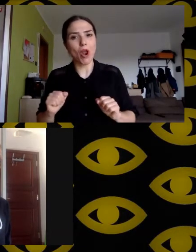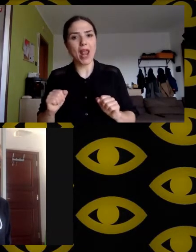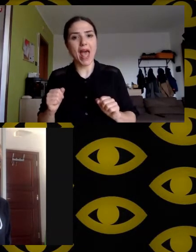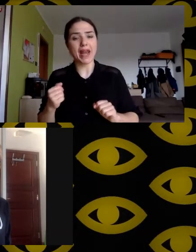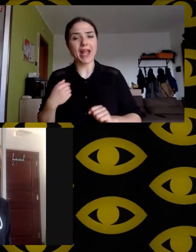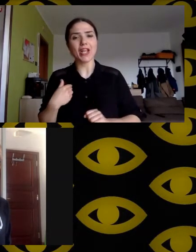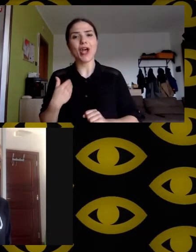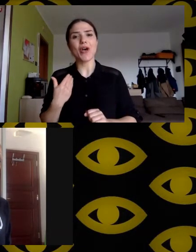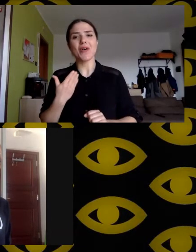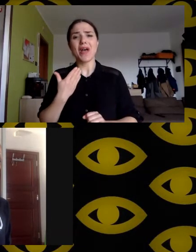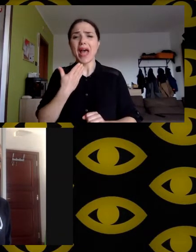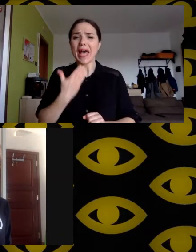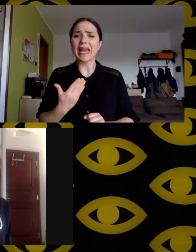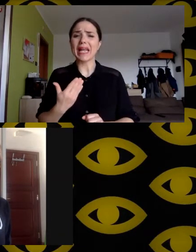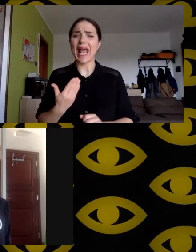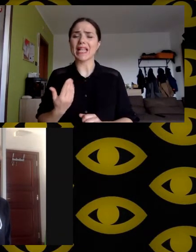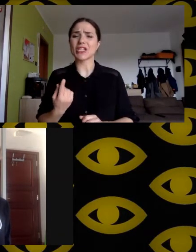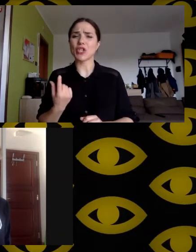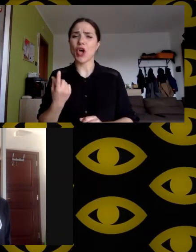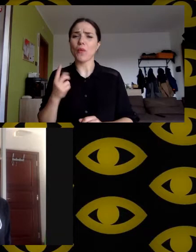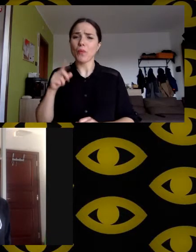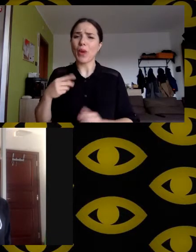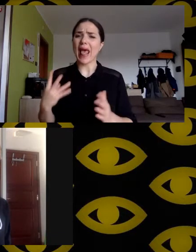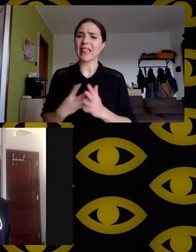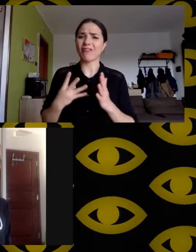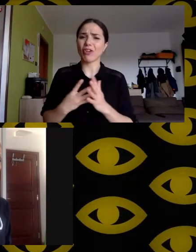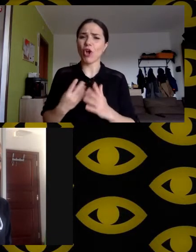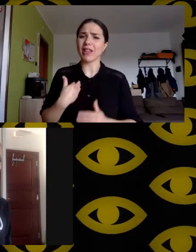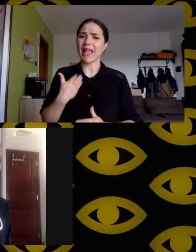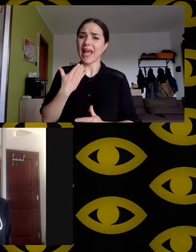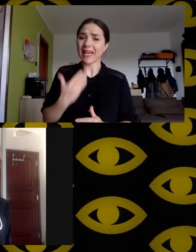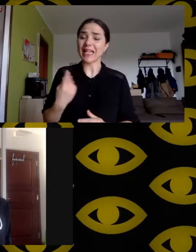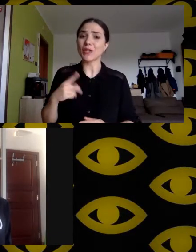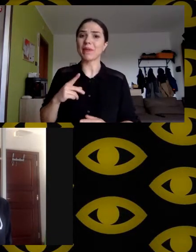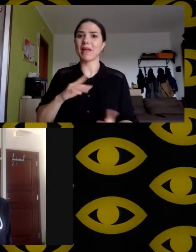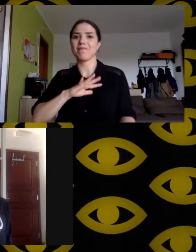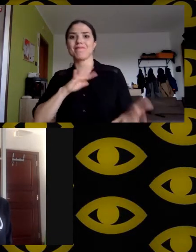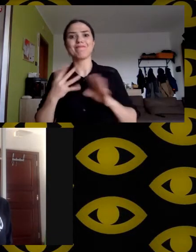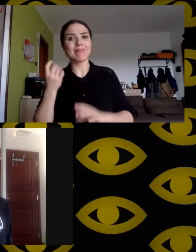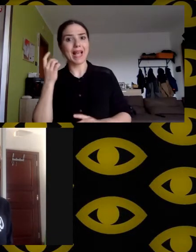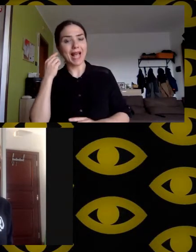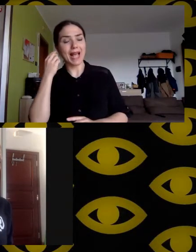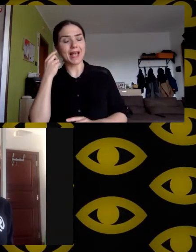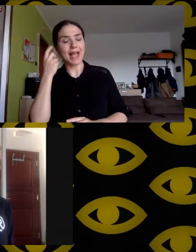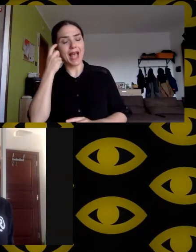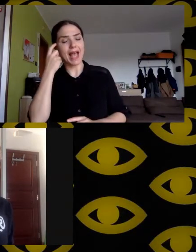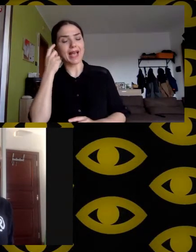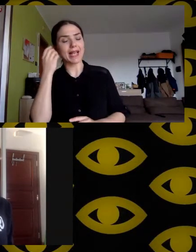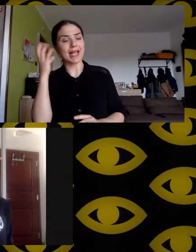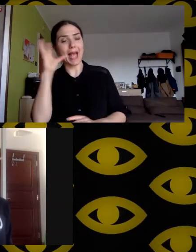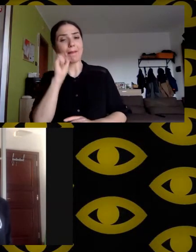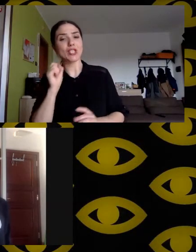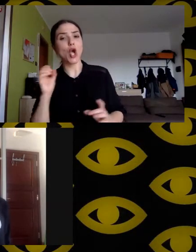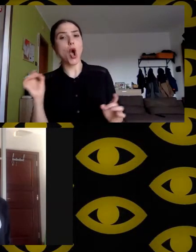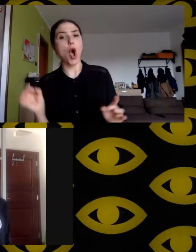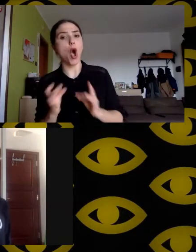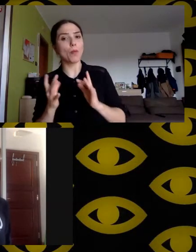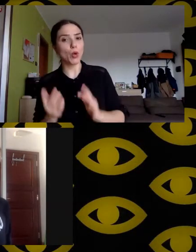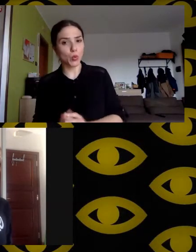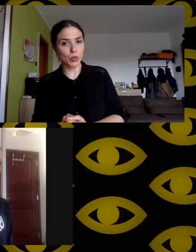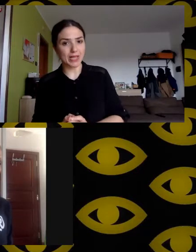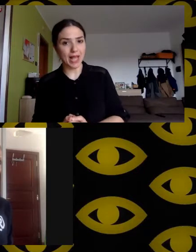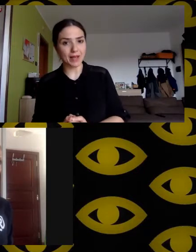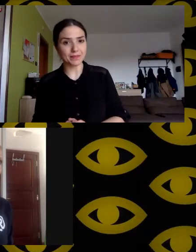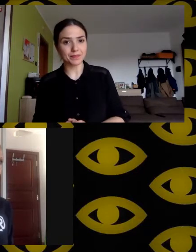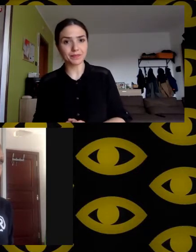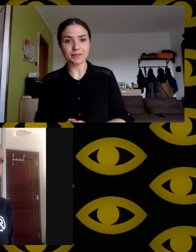mi mettono in condizioni di capirne poi l'opportunità. Ma io anche di questo, veramente grazie